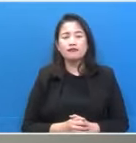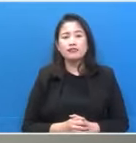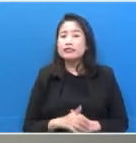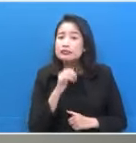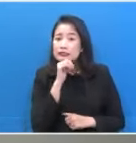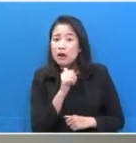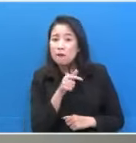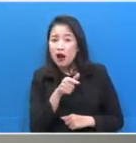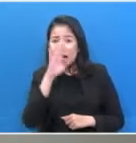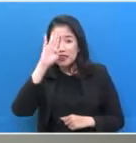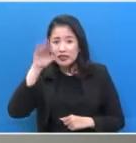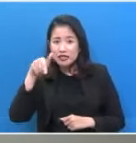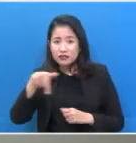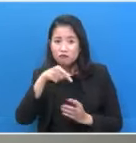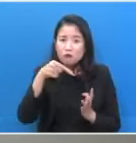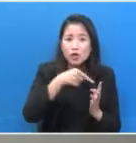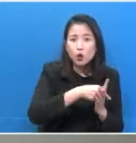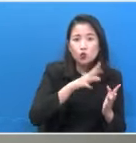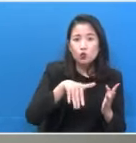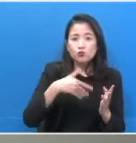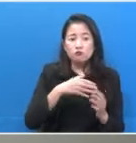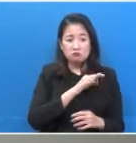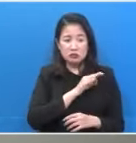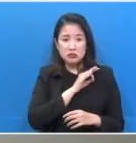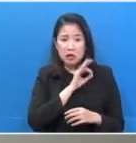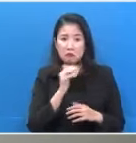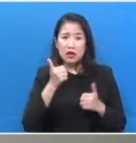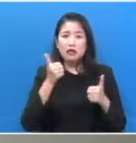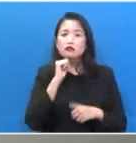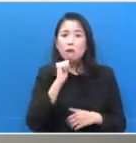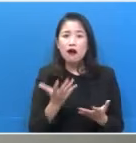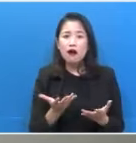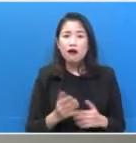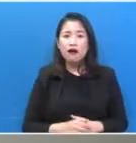win next year's presidential election?